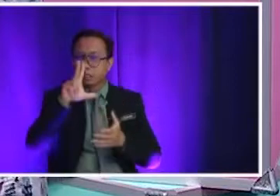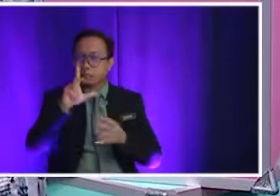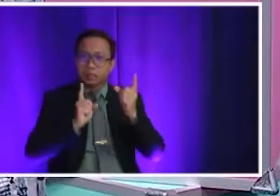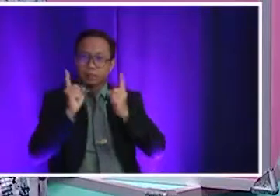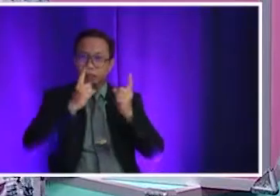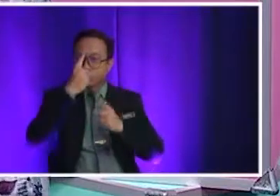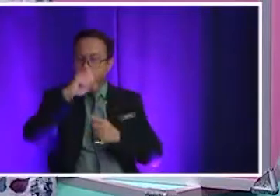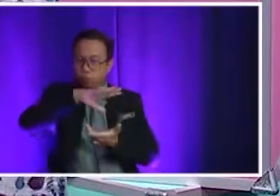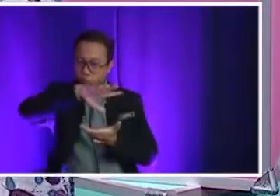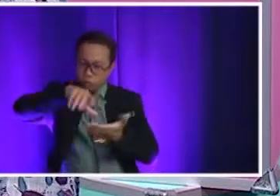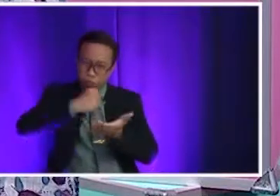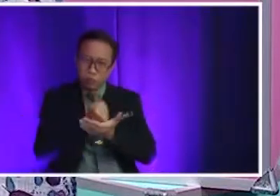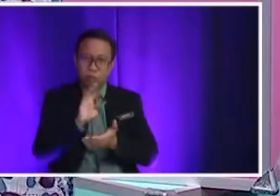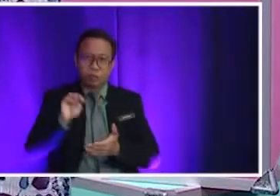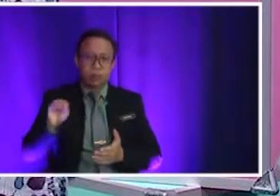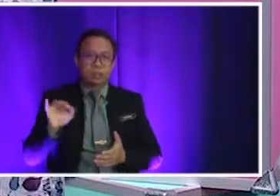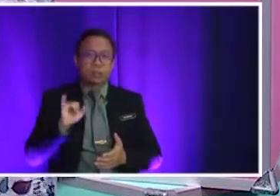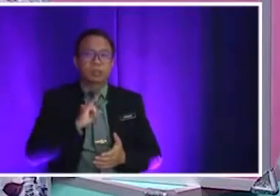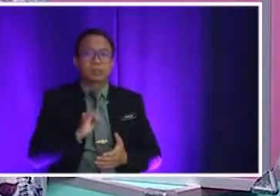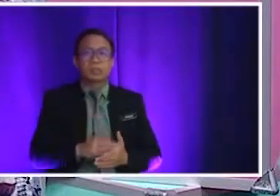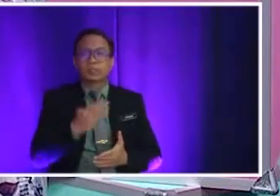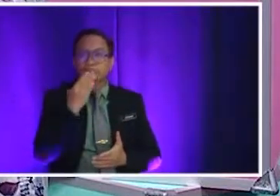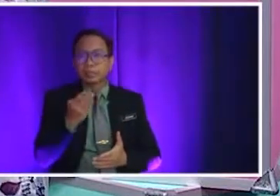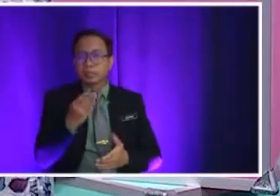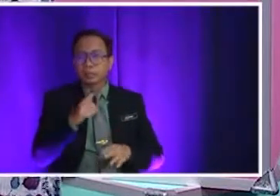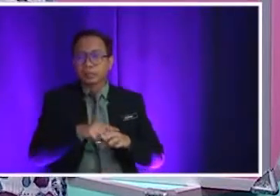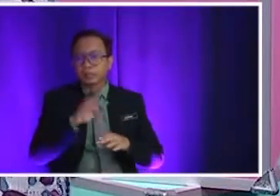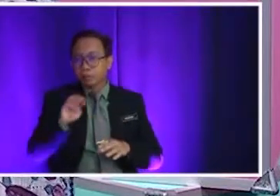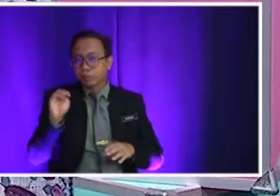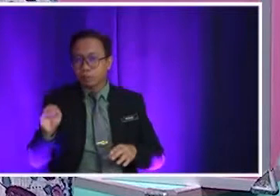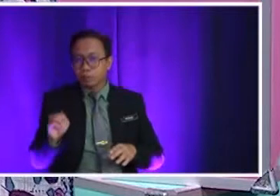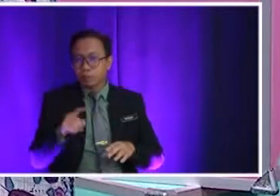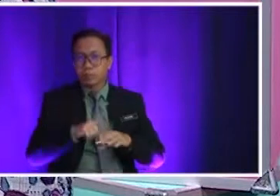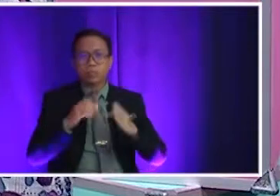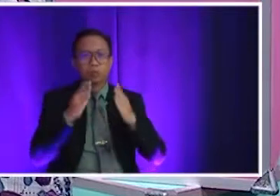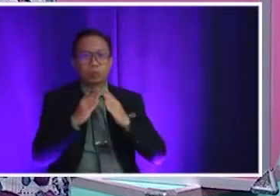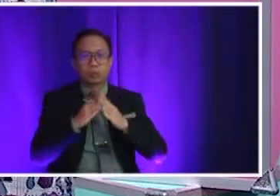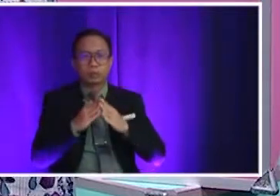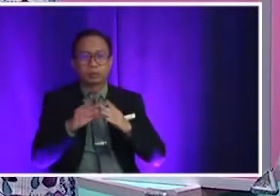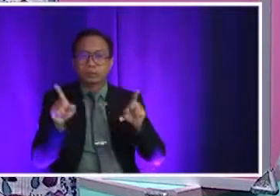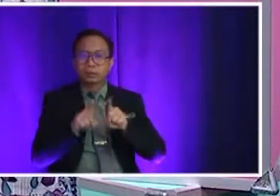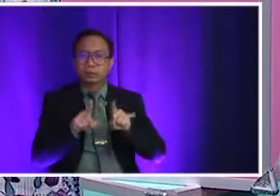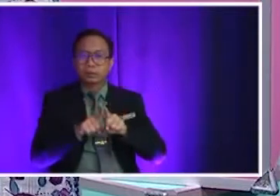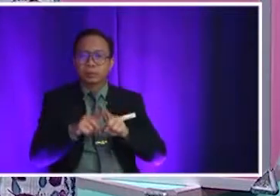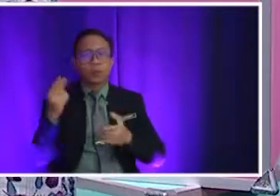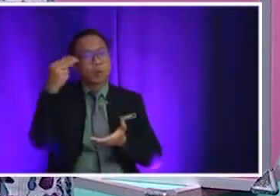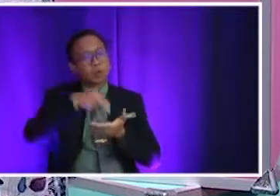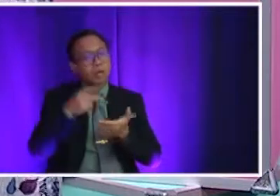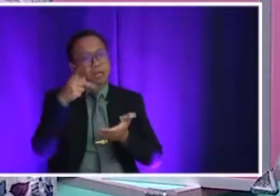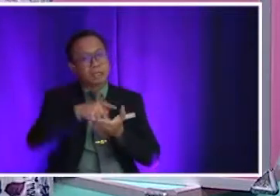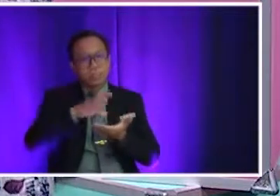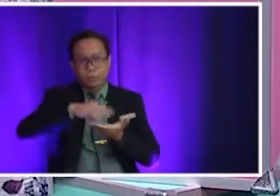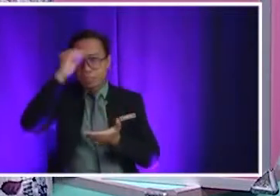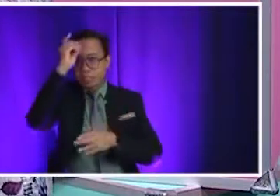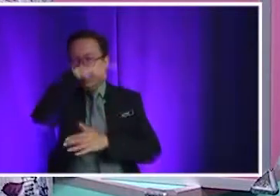bintang untuk ke semua murid saya Dana Terima kasih juga kepada murid-murid yang berada di rumah yang bersama-sama mengulang kaji pelajaran pada